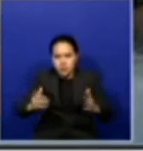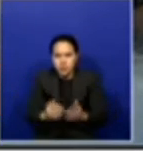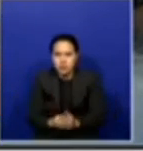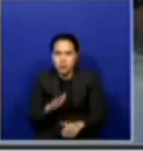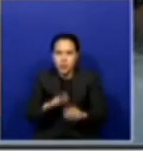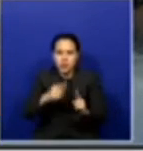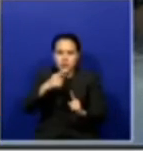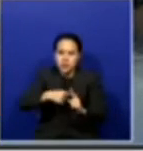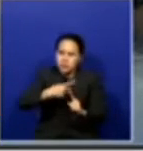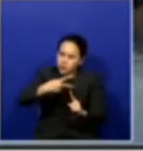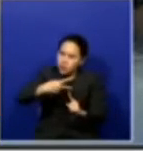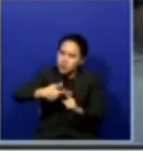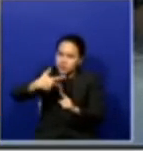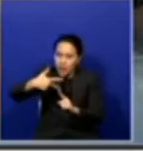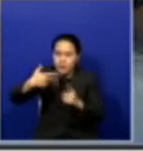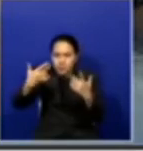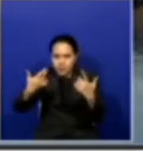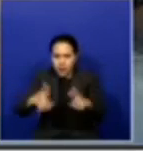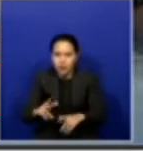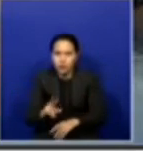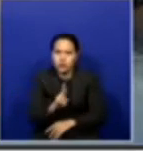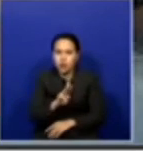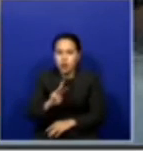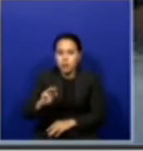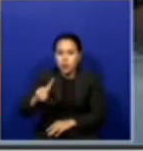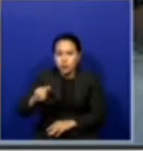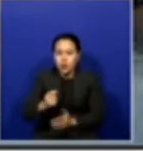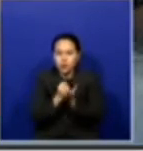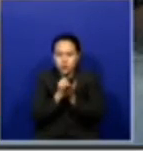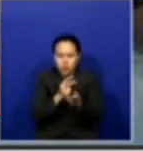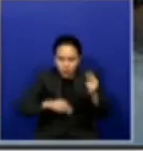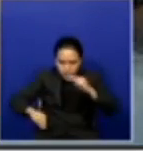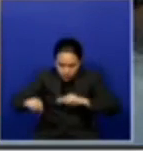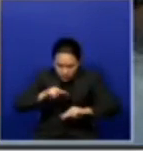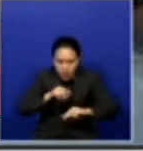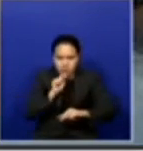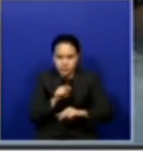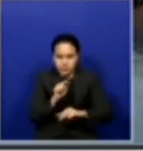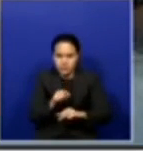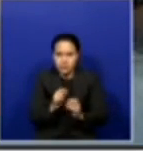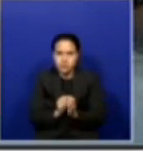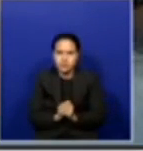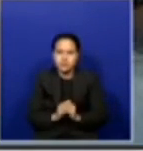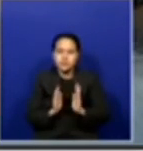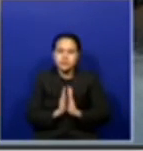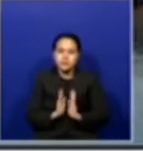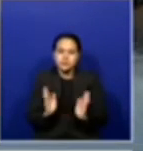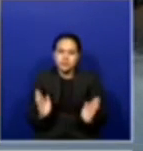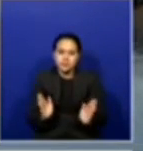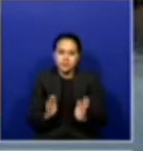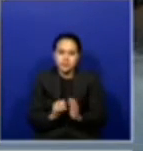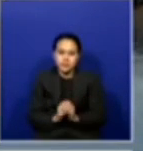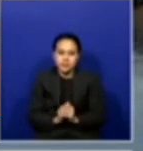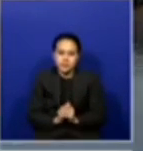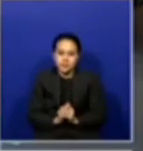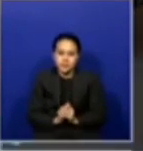จึงอยากเรียกร้องให้รัฐมนตรีมองถึงประเด็นในส่วนนี้ด้วยนะครับครับขอบพระคุณครับ